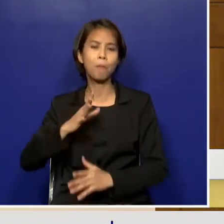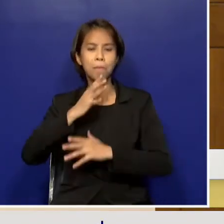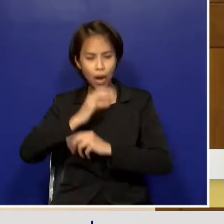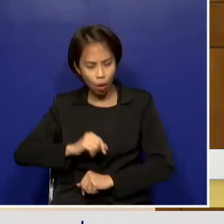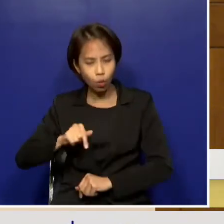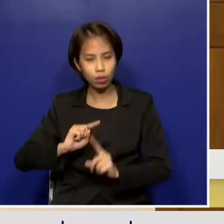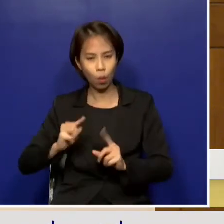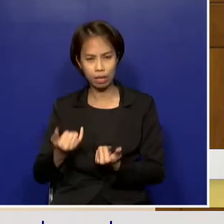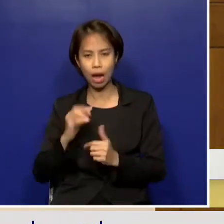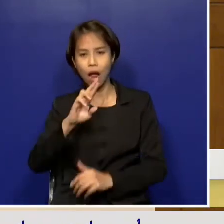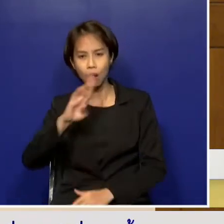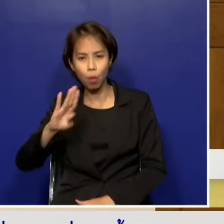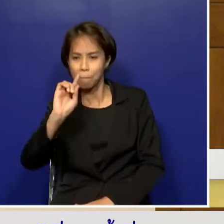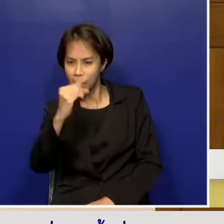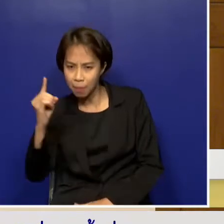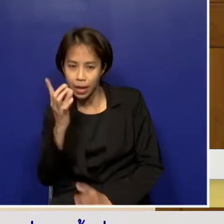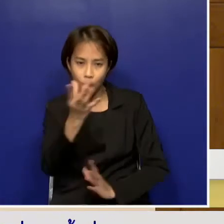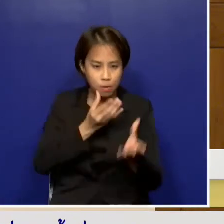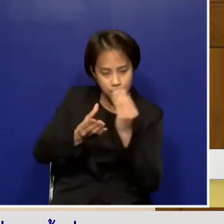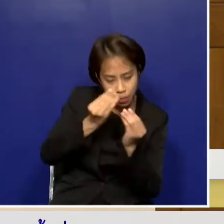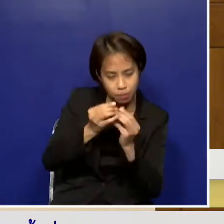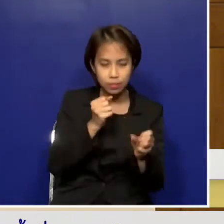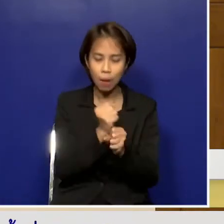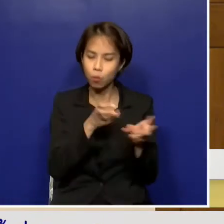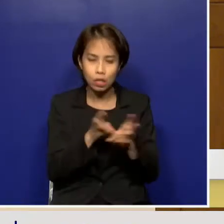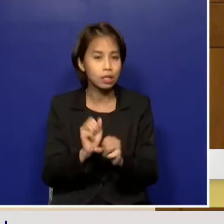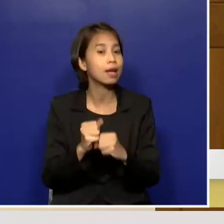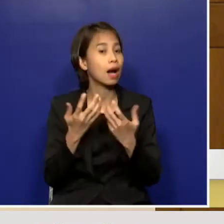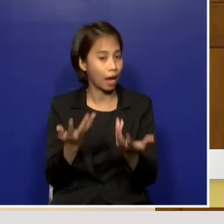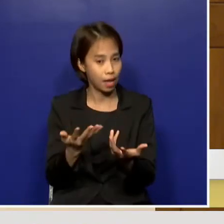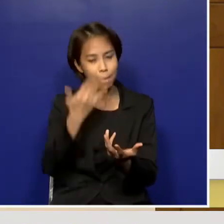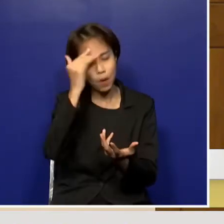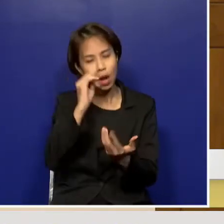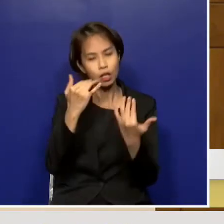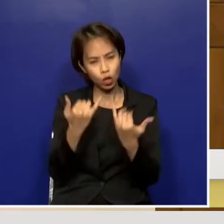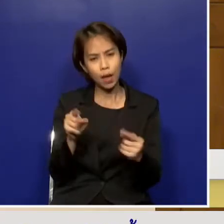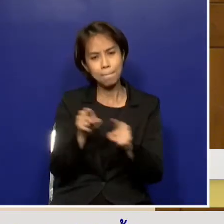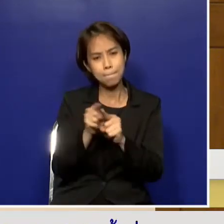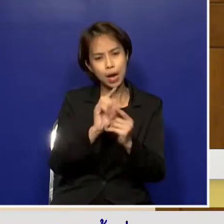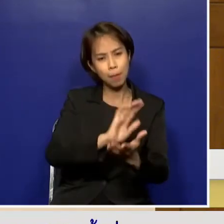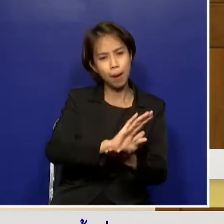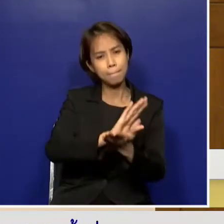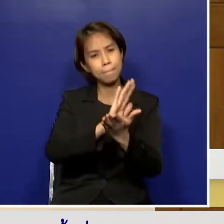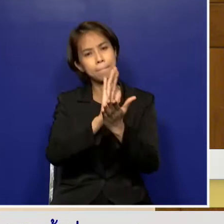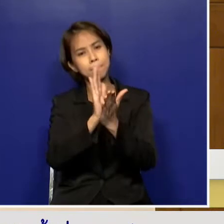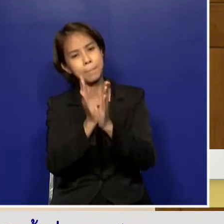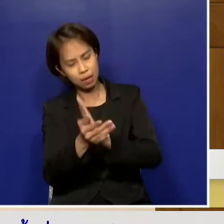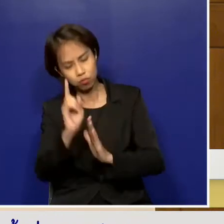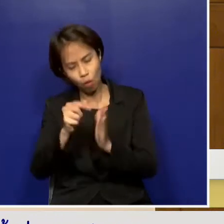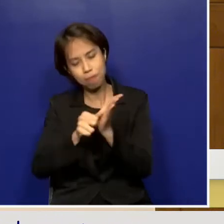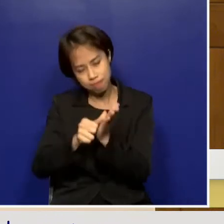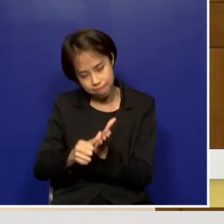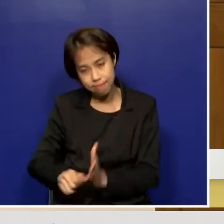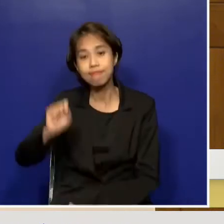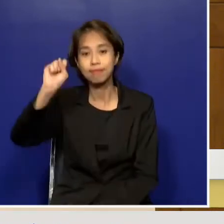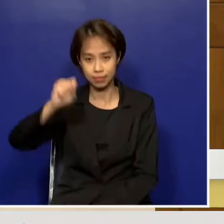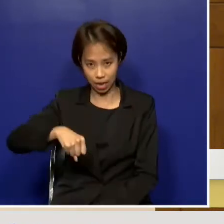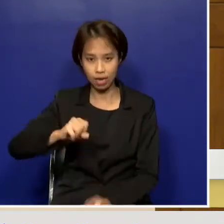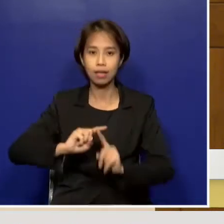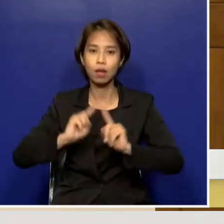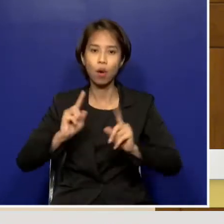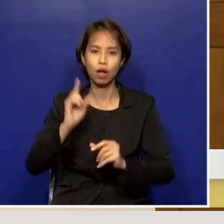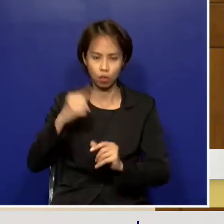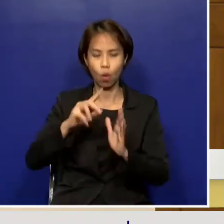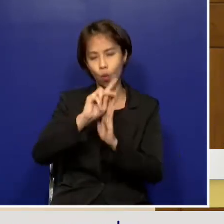าม